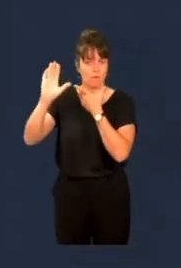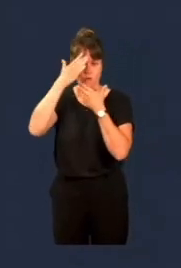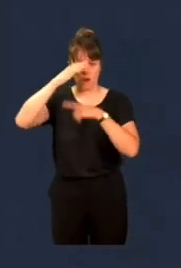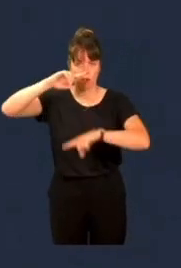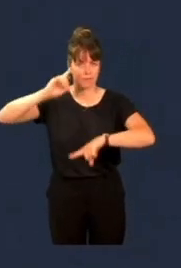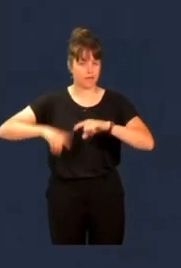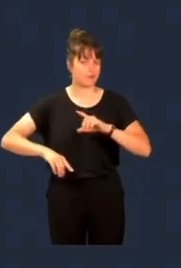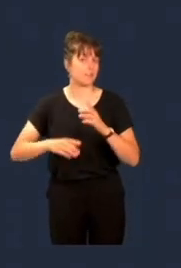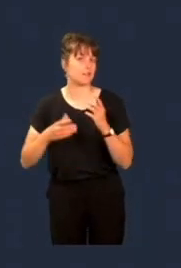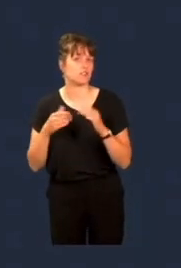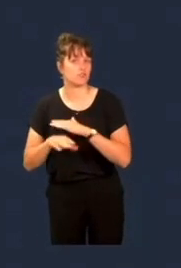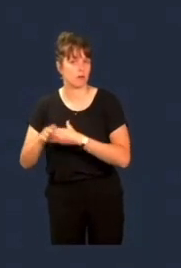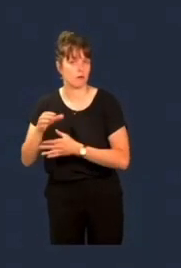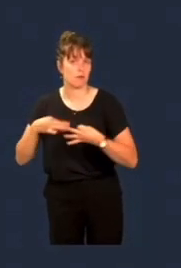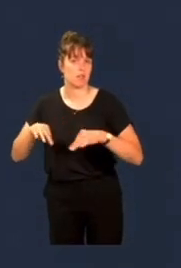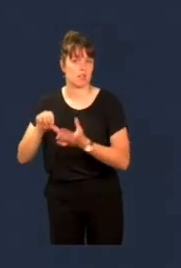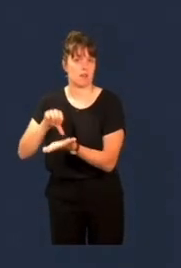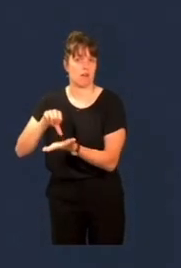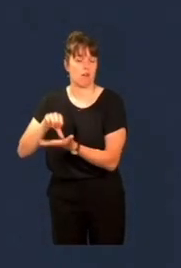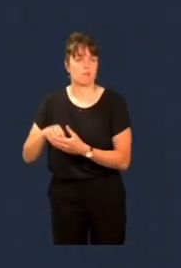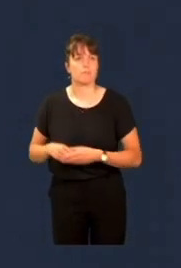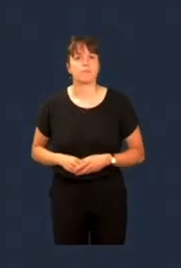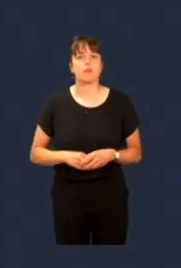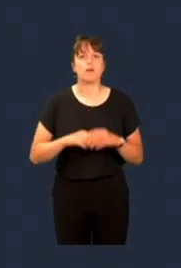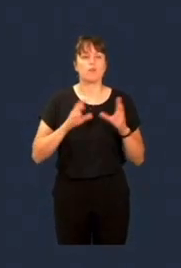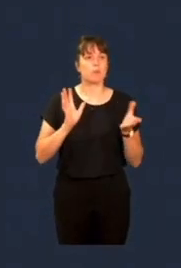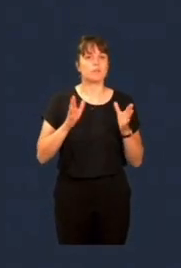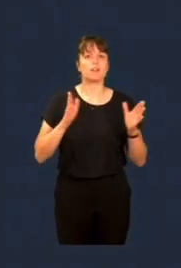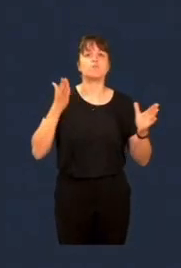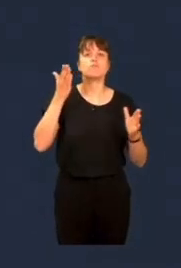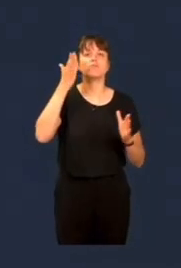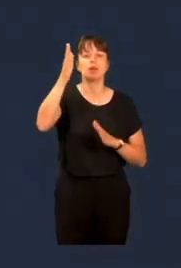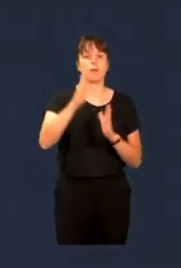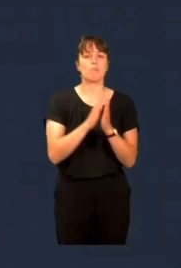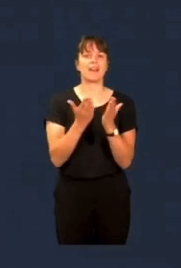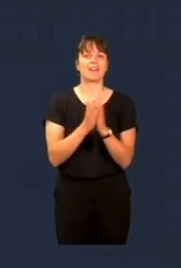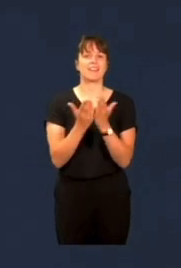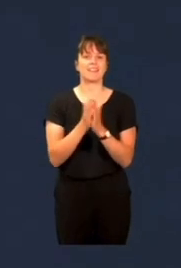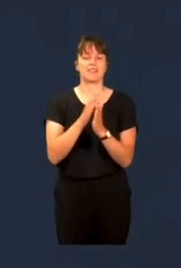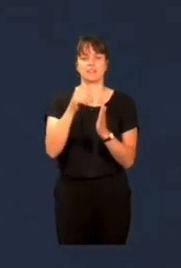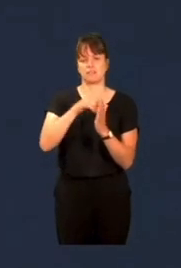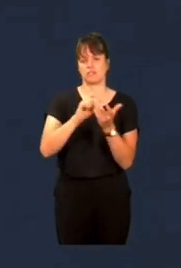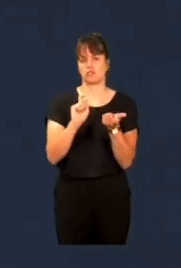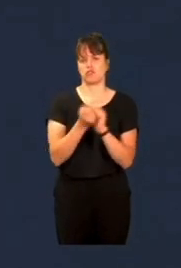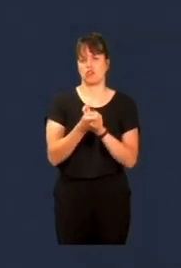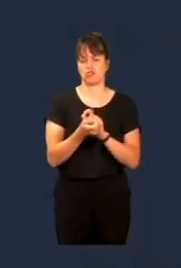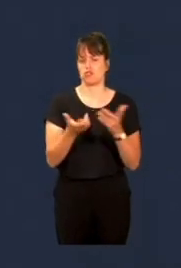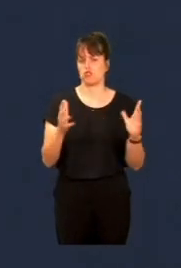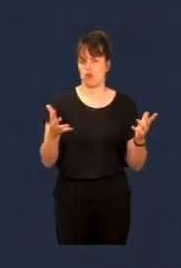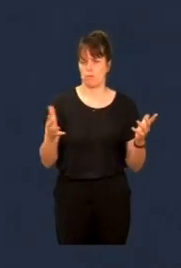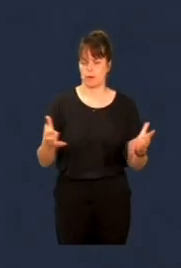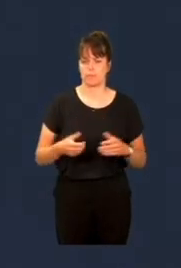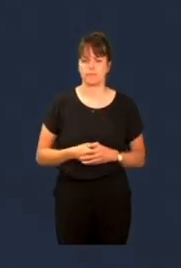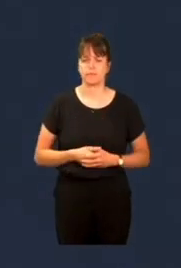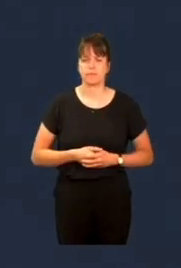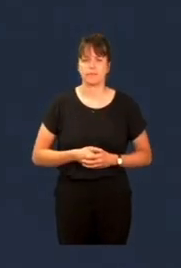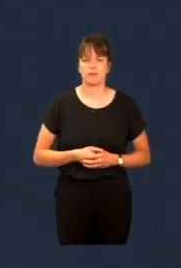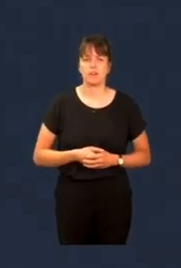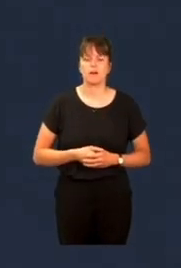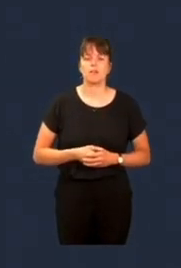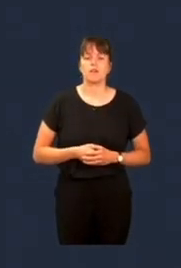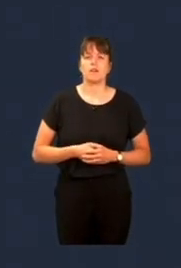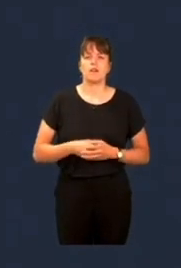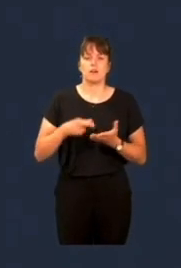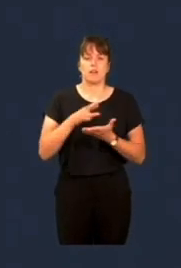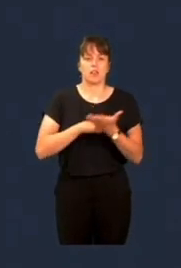rapport d'activité ne soit pas amendable, de modifier les futures plaquettes de présentation de la manière suivante. Rappeler dans les communications de la région